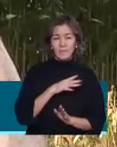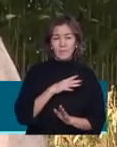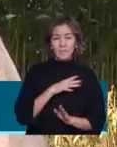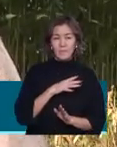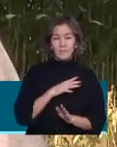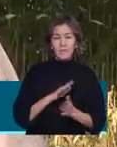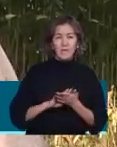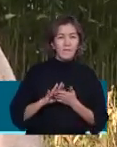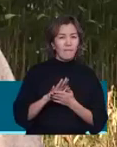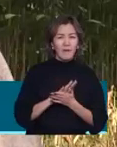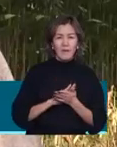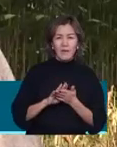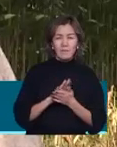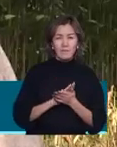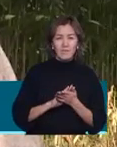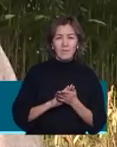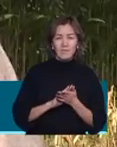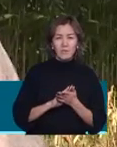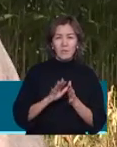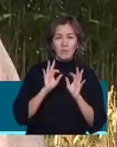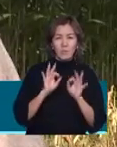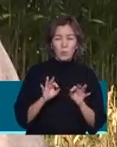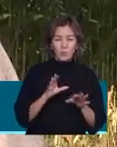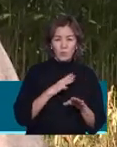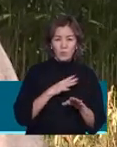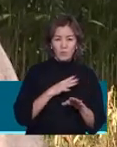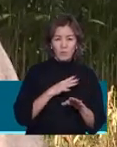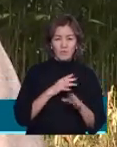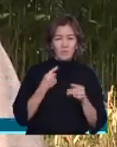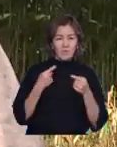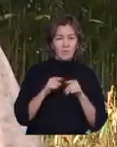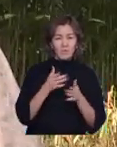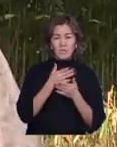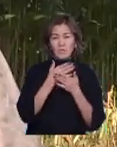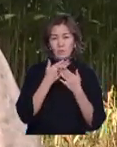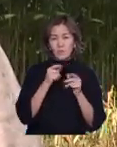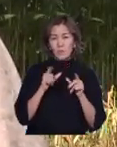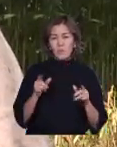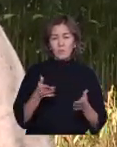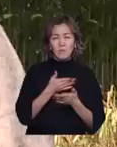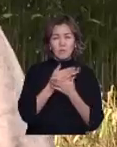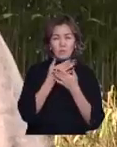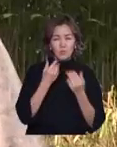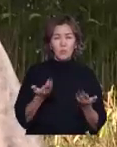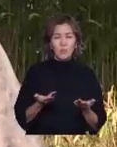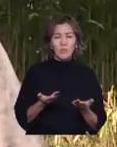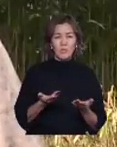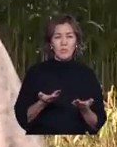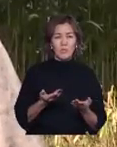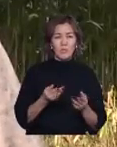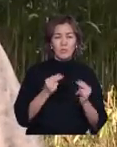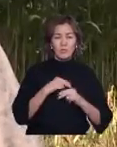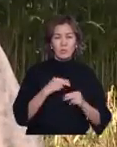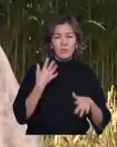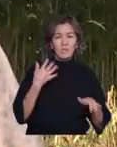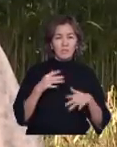не техника, не адамдар жоқ, ешқандай не болған, жұмыстар нашар болған ғой басында. Сол